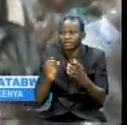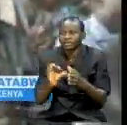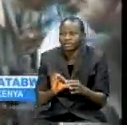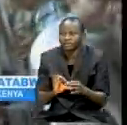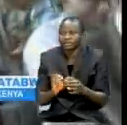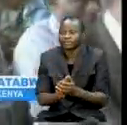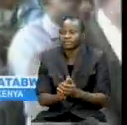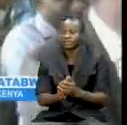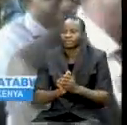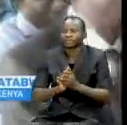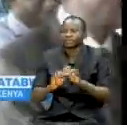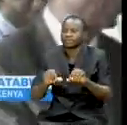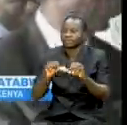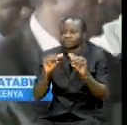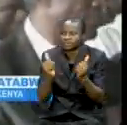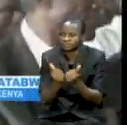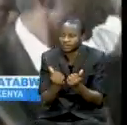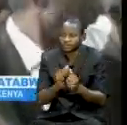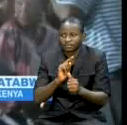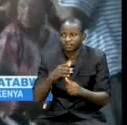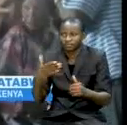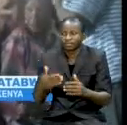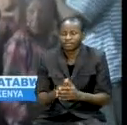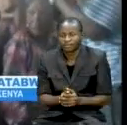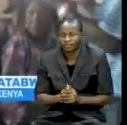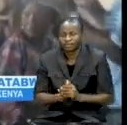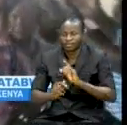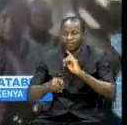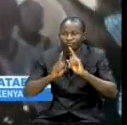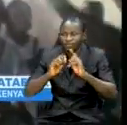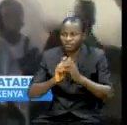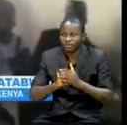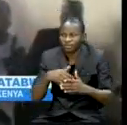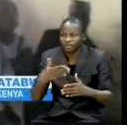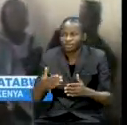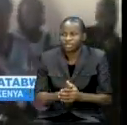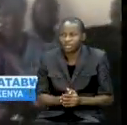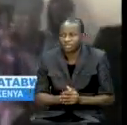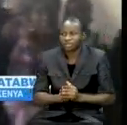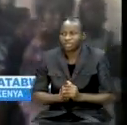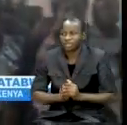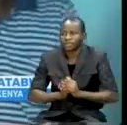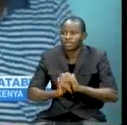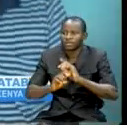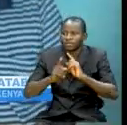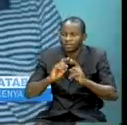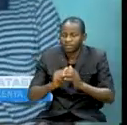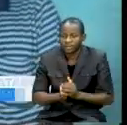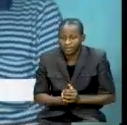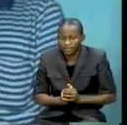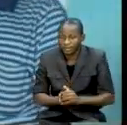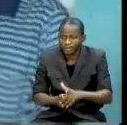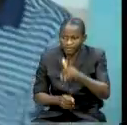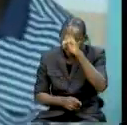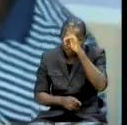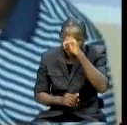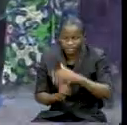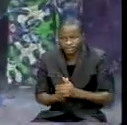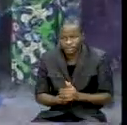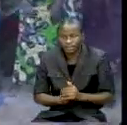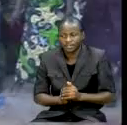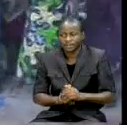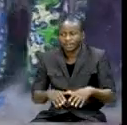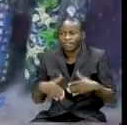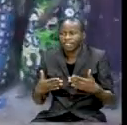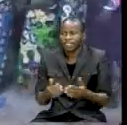l'association socio-culturelle Bonvoie Nobwa Batabwa poursuit la descente dans les différentes communes de Lubumbashi. Dimanche 4